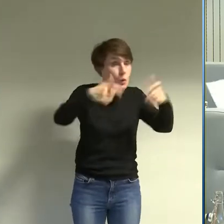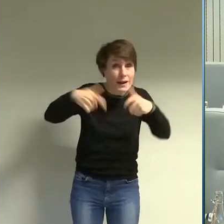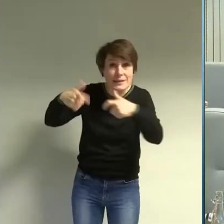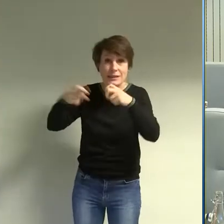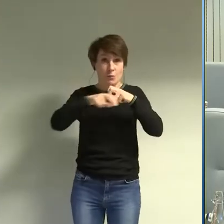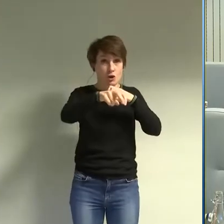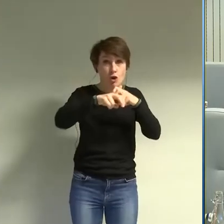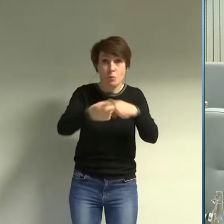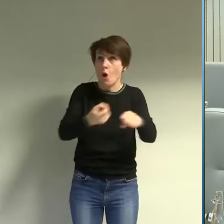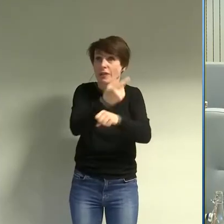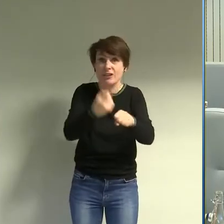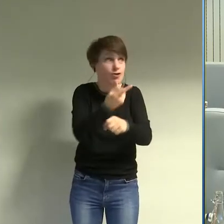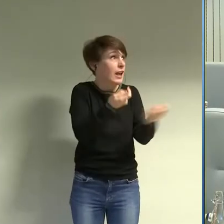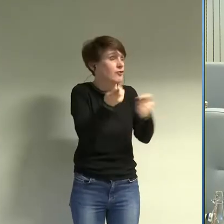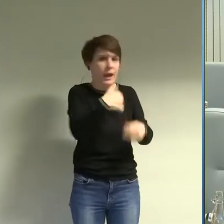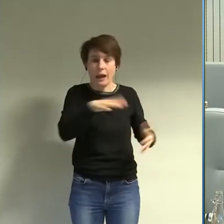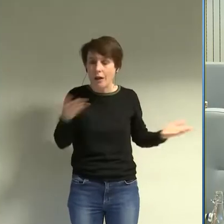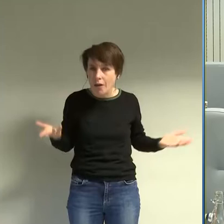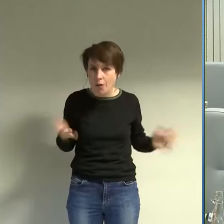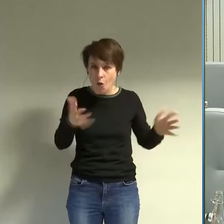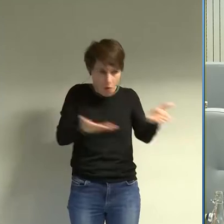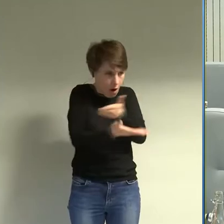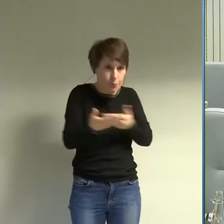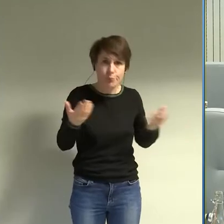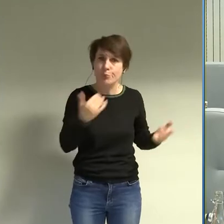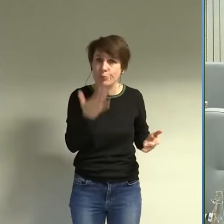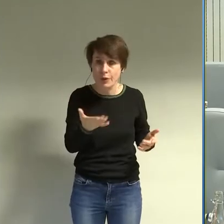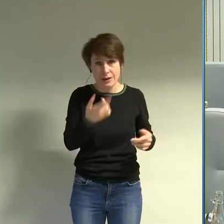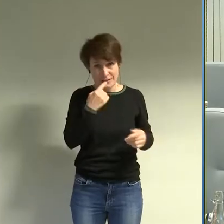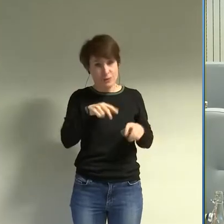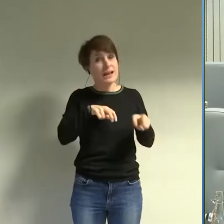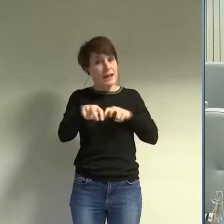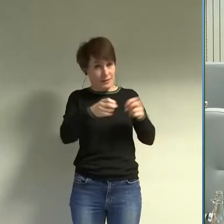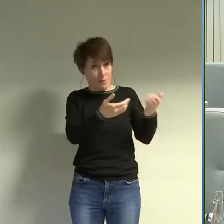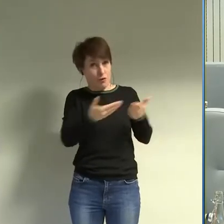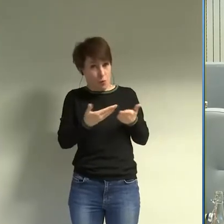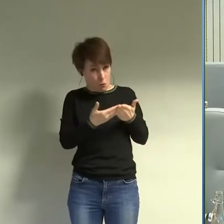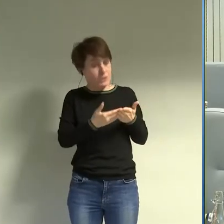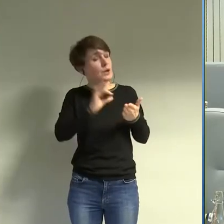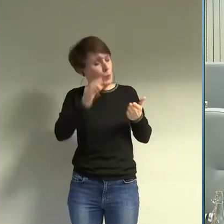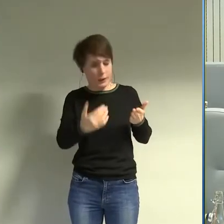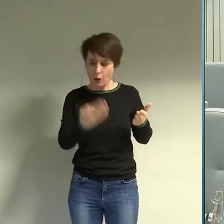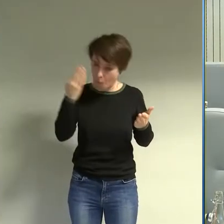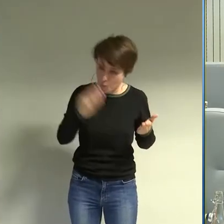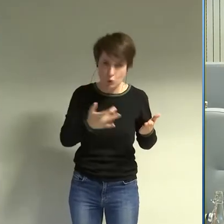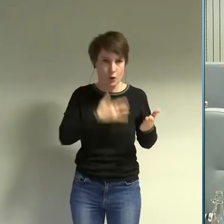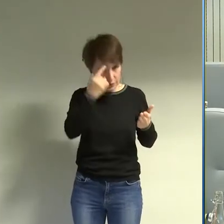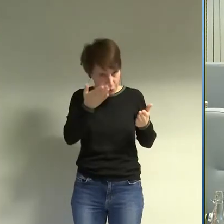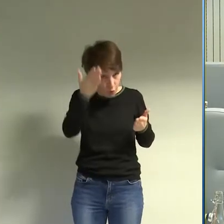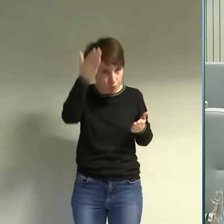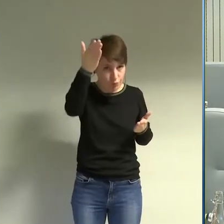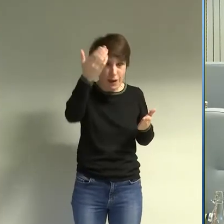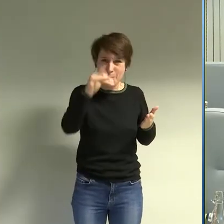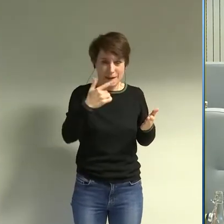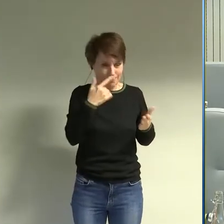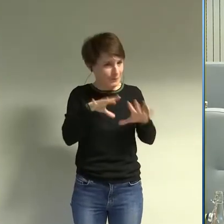gestion des déchets en conclusion nous pensons que la démarche proposée est aussi positif qu indispensable pour l'avenir de notre territoire elle n'est tout simplement pas à sa place